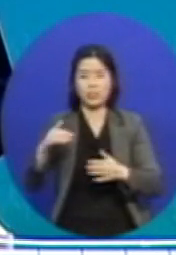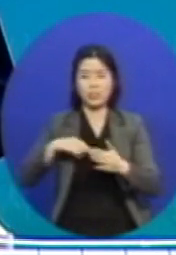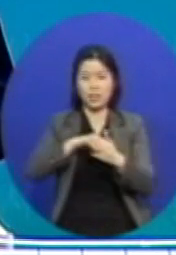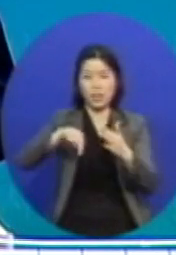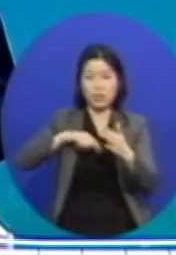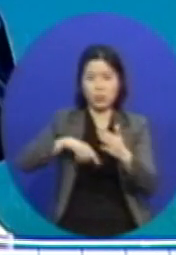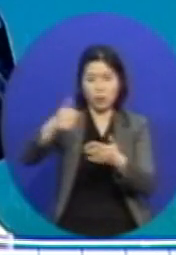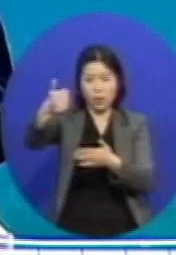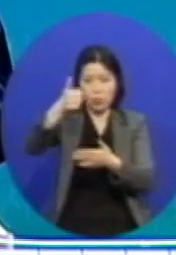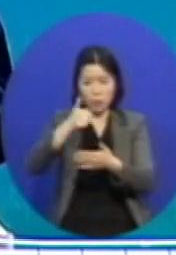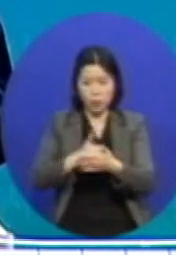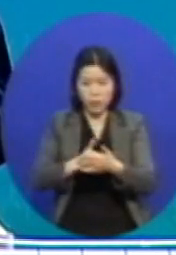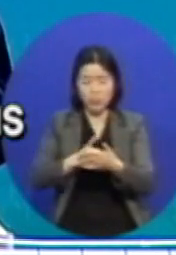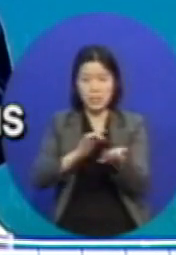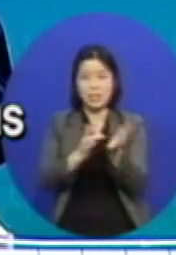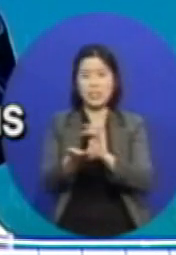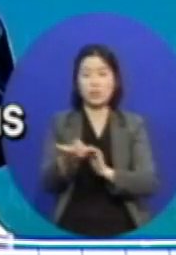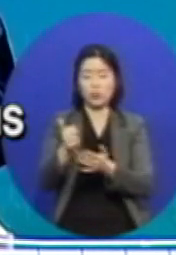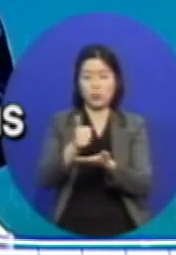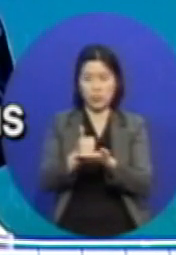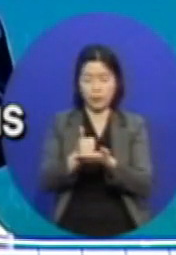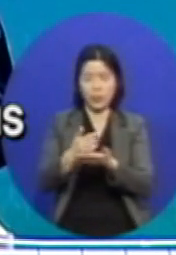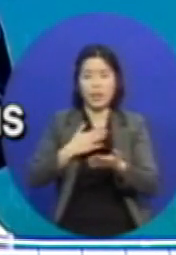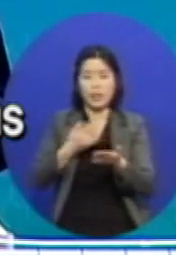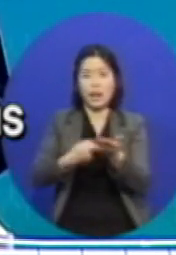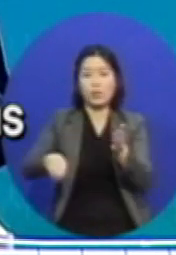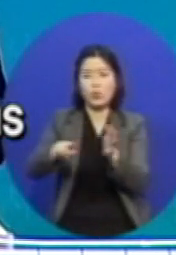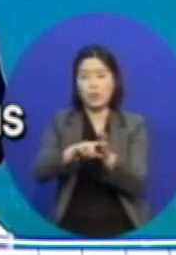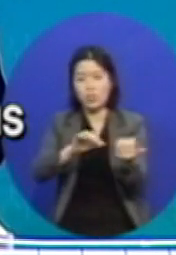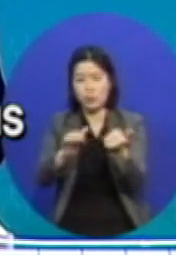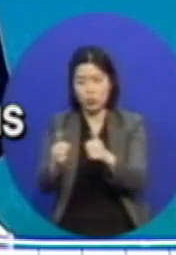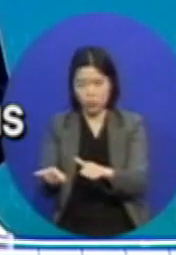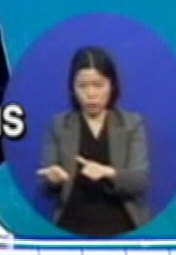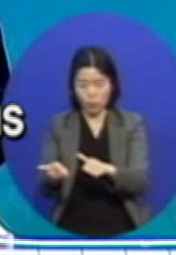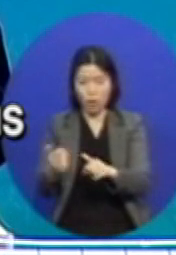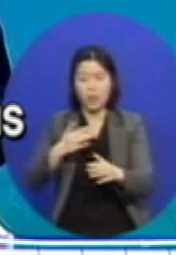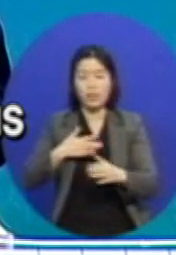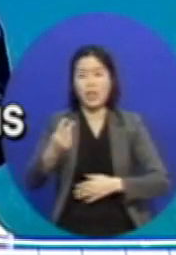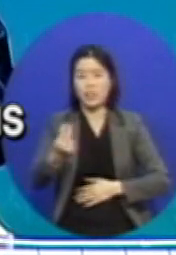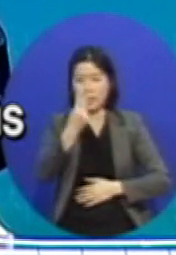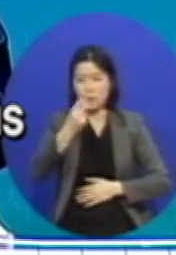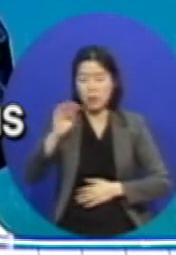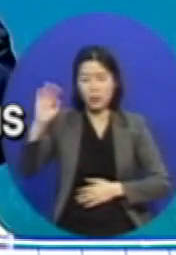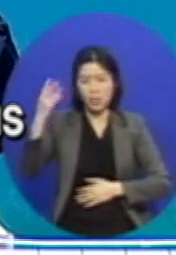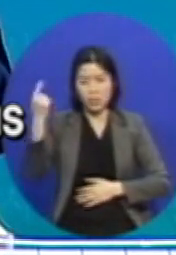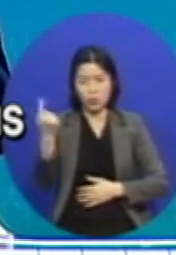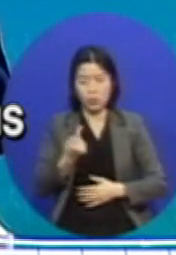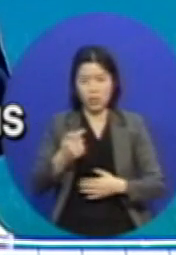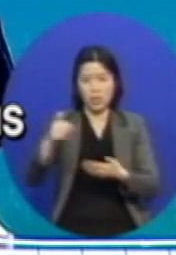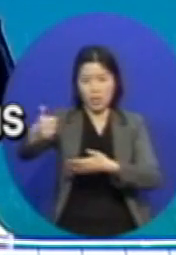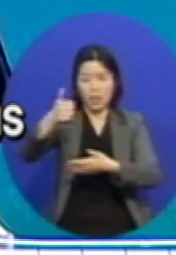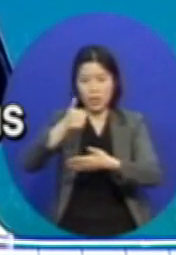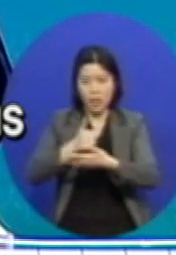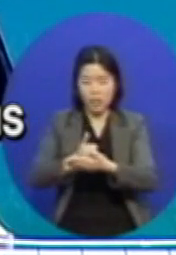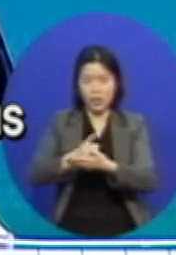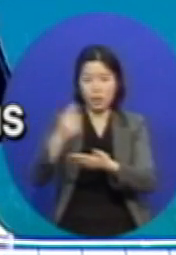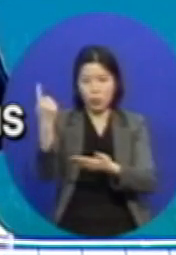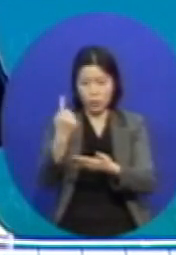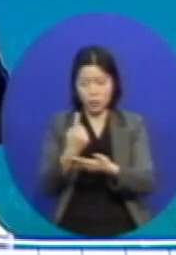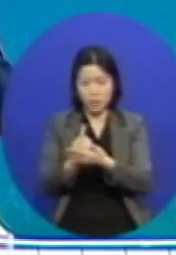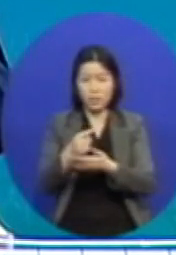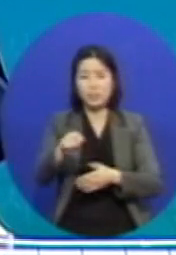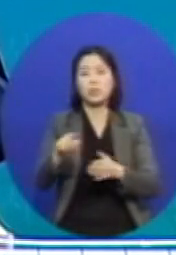예수님 나를 위해 죽으시고 4 생명되신 여고 내 안에 오신 그 예수님을 믿는